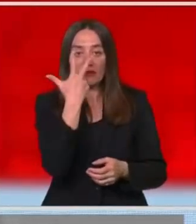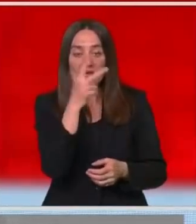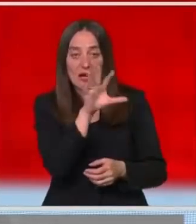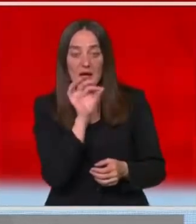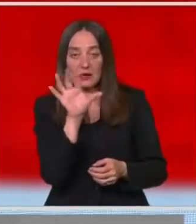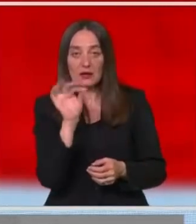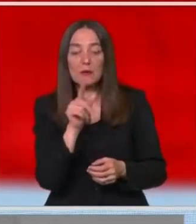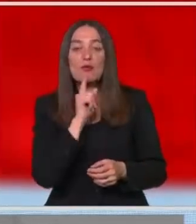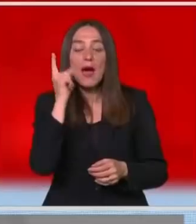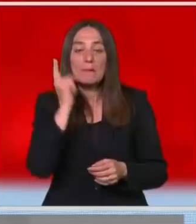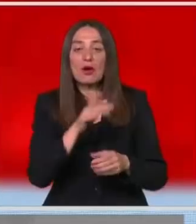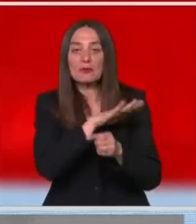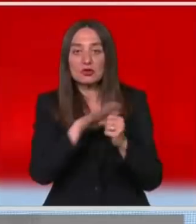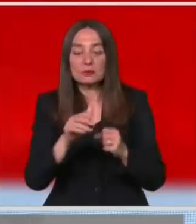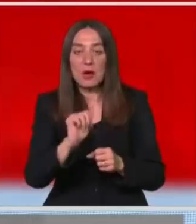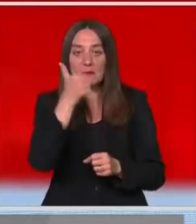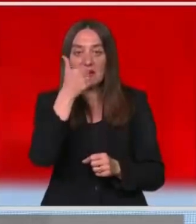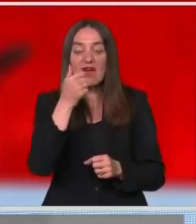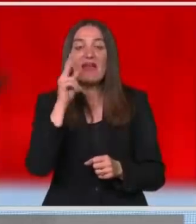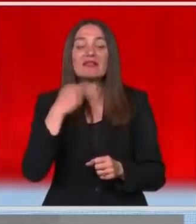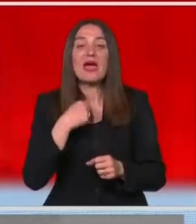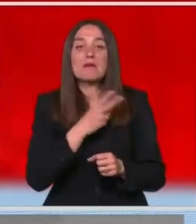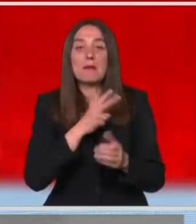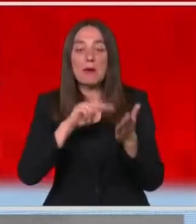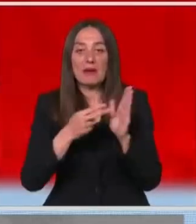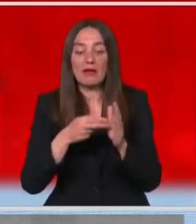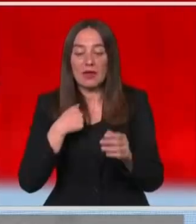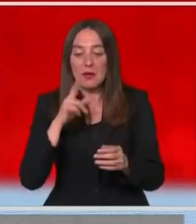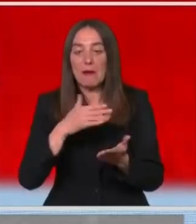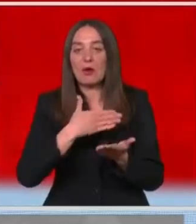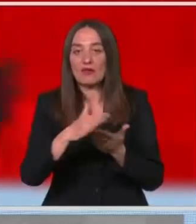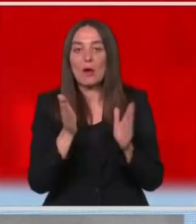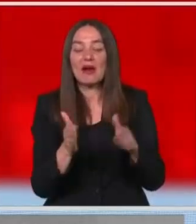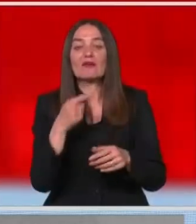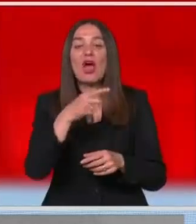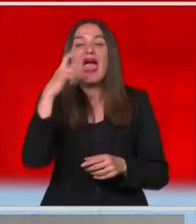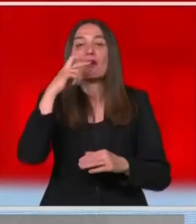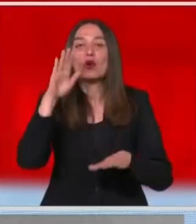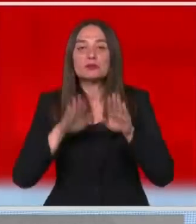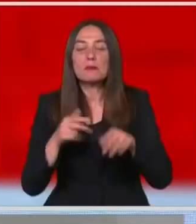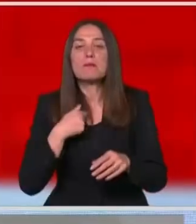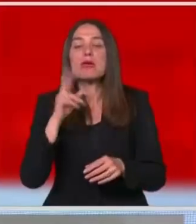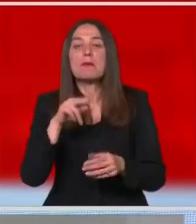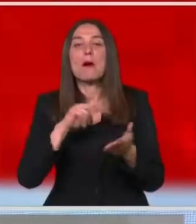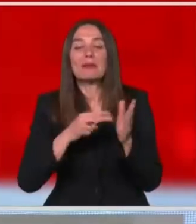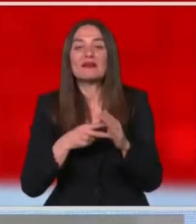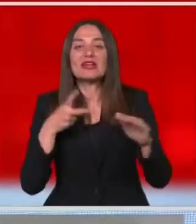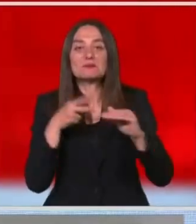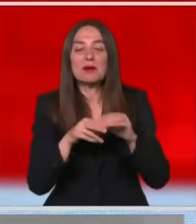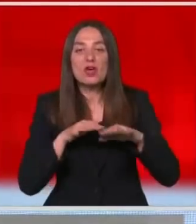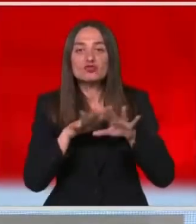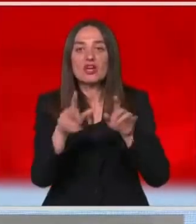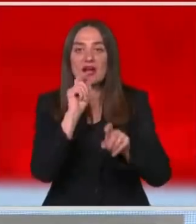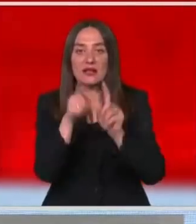moramo da ispunimo. Prvi je da imamo plan. Sad imamo deo plana koji se zove ekonomske mere. Imamo plan kojim sprečavamo širenje